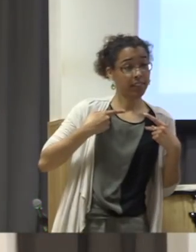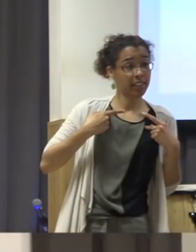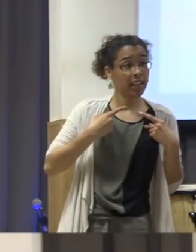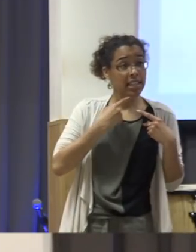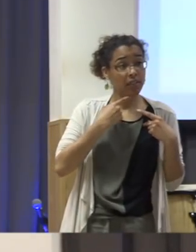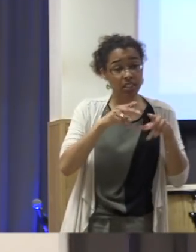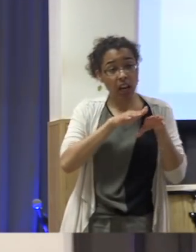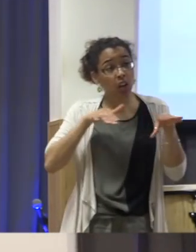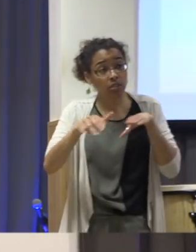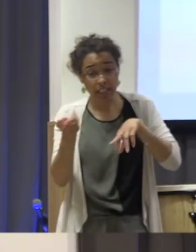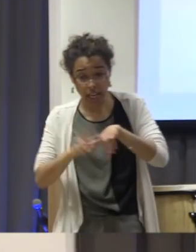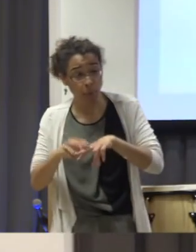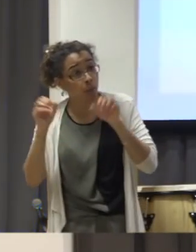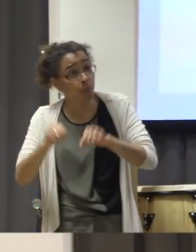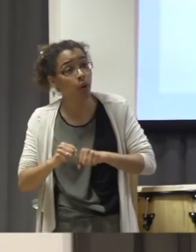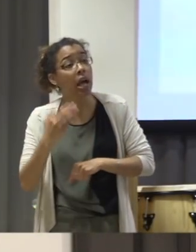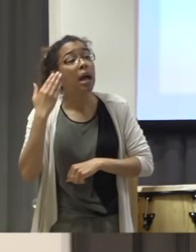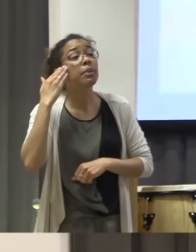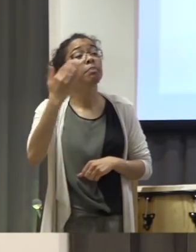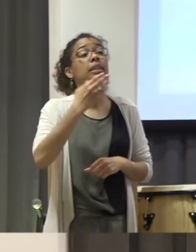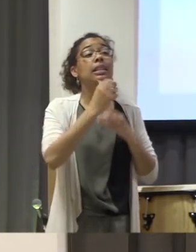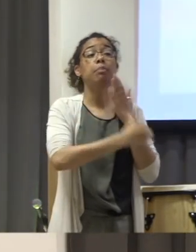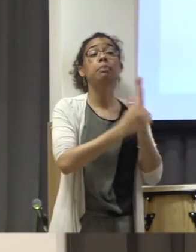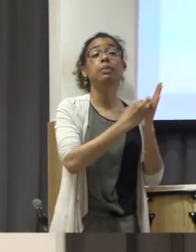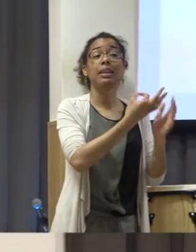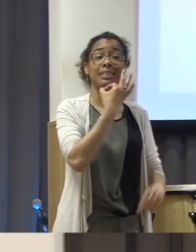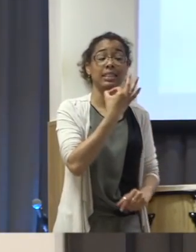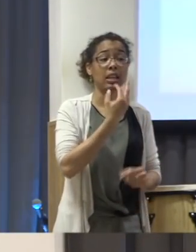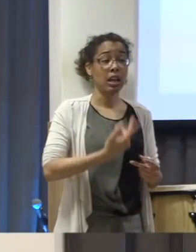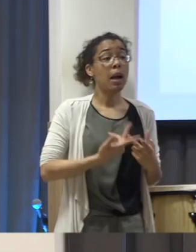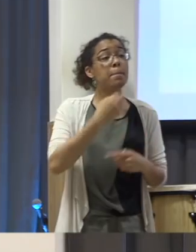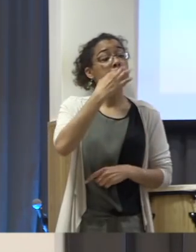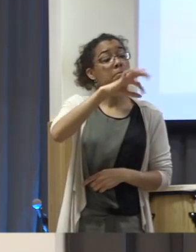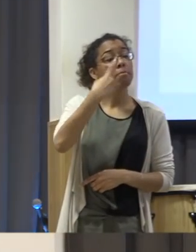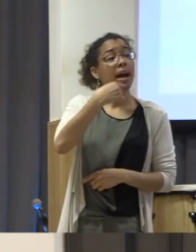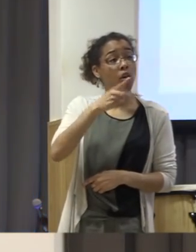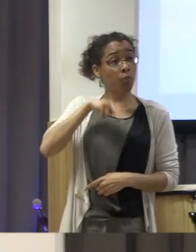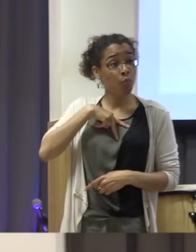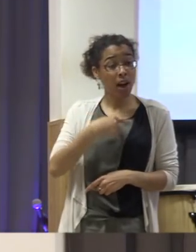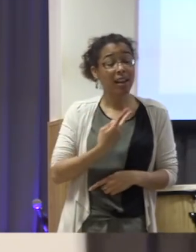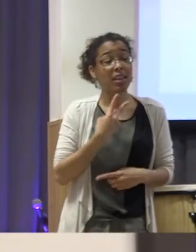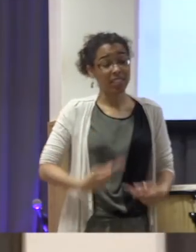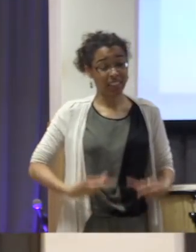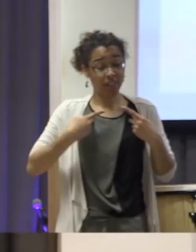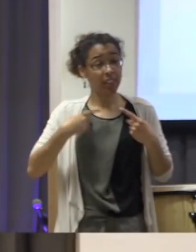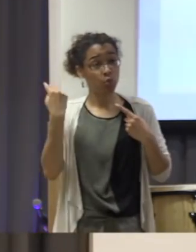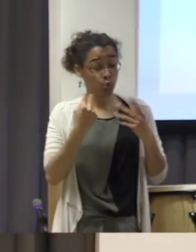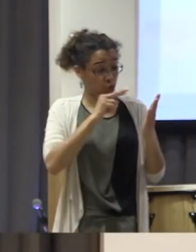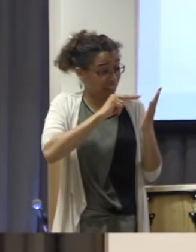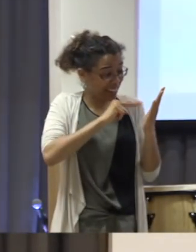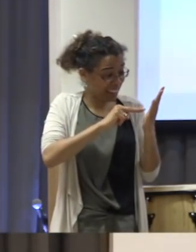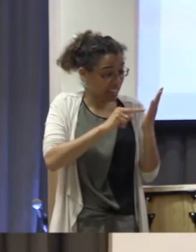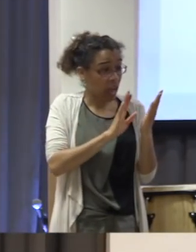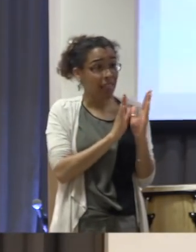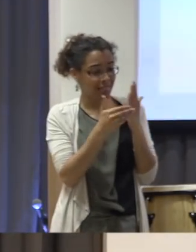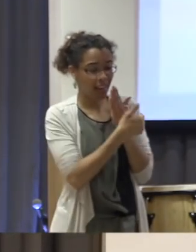dire qu'il y a la mort, il peut y arriver la mort. Mais si la Bible dit que ma parole est vie, ça dit que derrière chaque parole que tu vas lire, il y a une